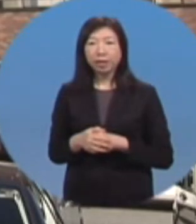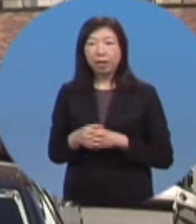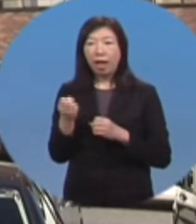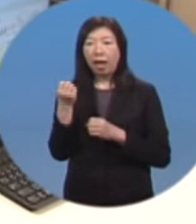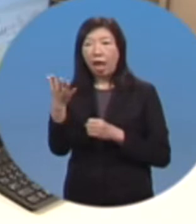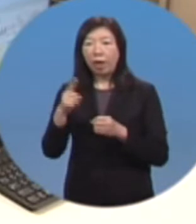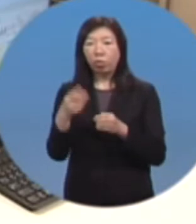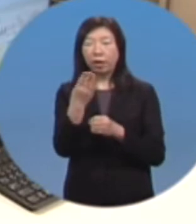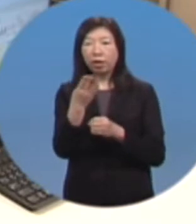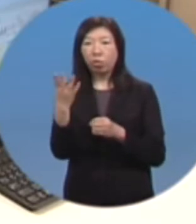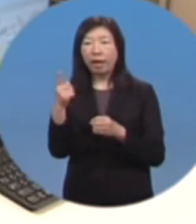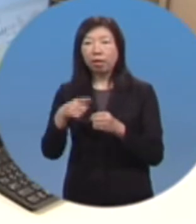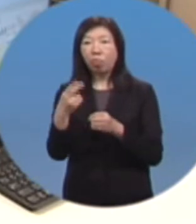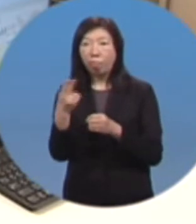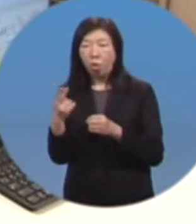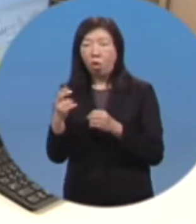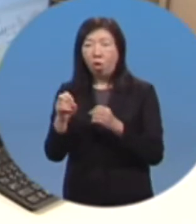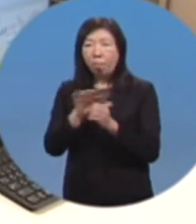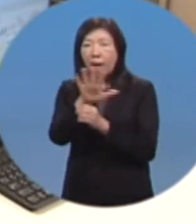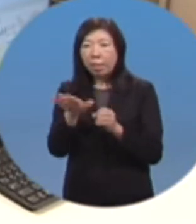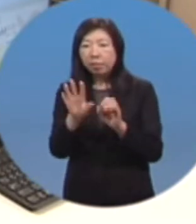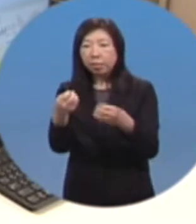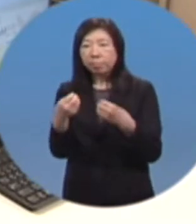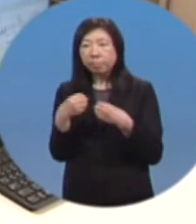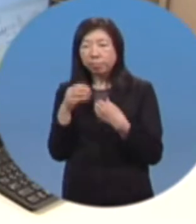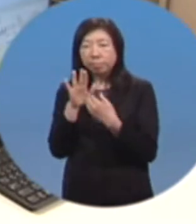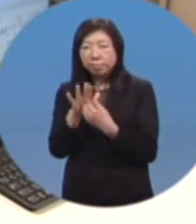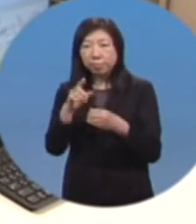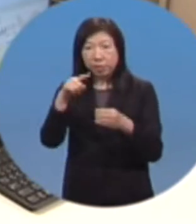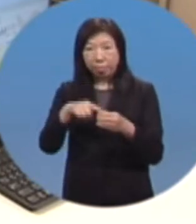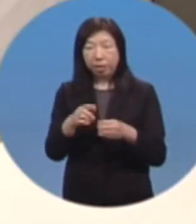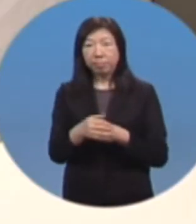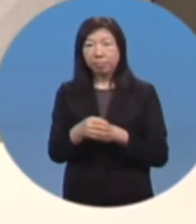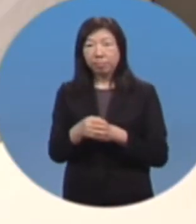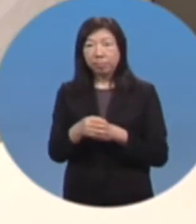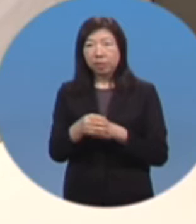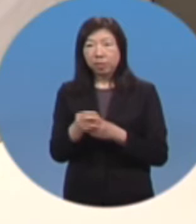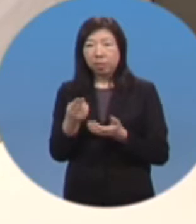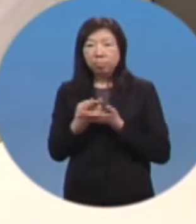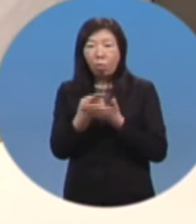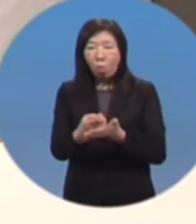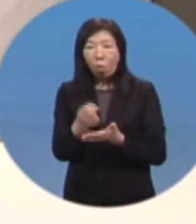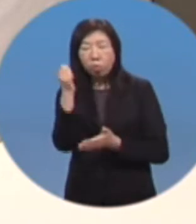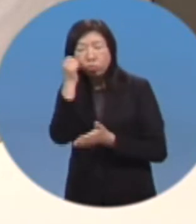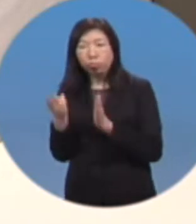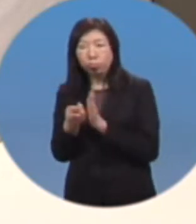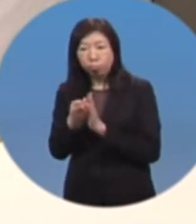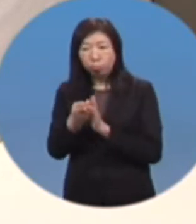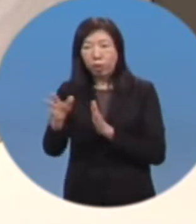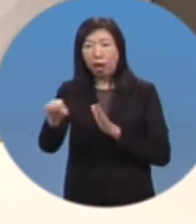令和4年度も新型コロナウイルス感染症対策に万全を期すため、病床や宿泊施設の確